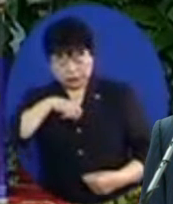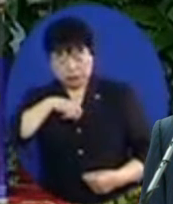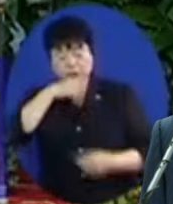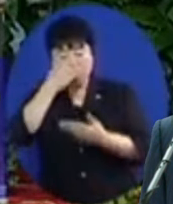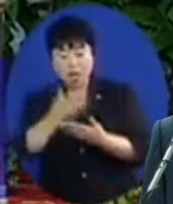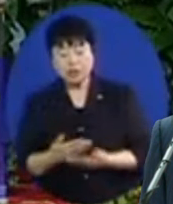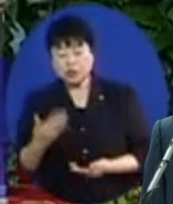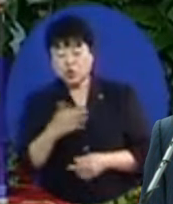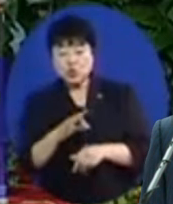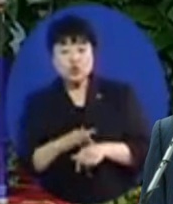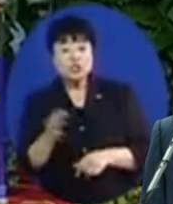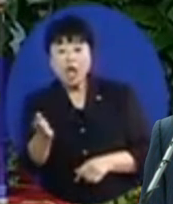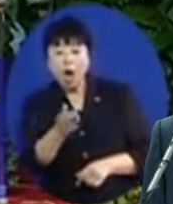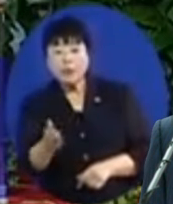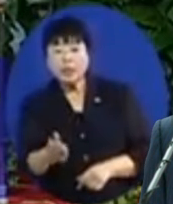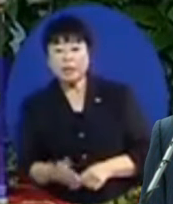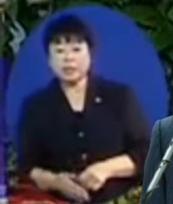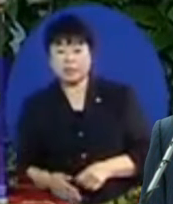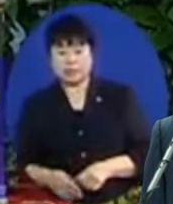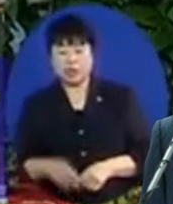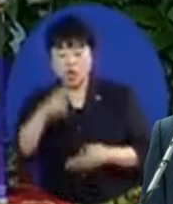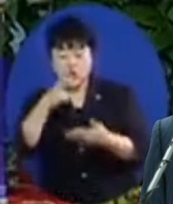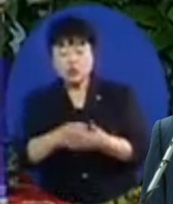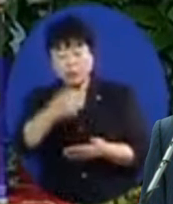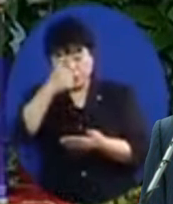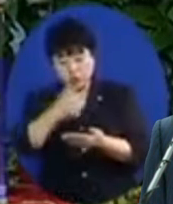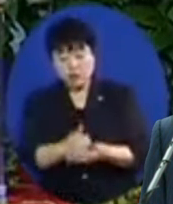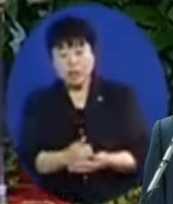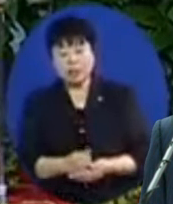얻을 육체가 없나니 율법으로는 죄를 깨달음이라.